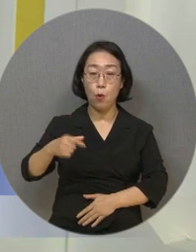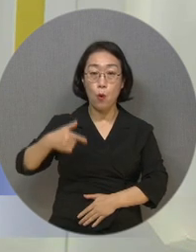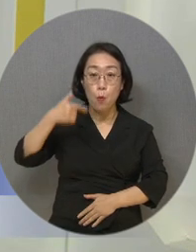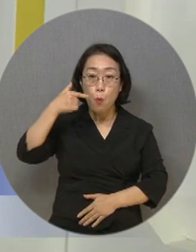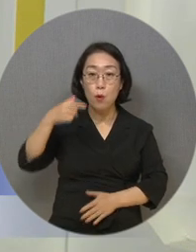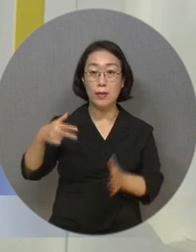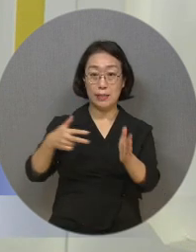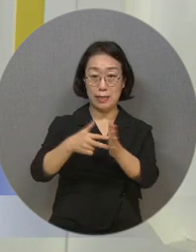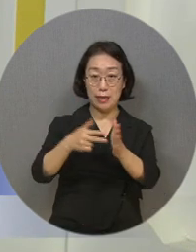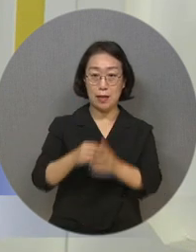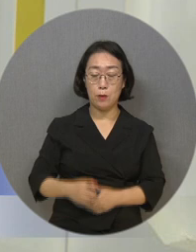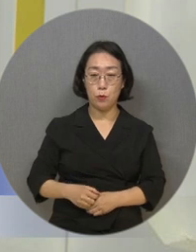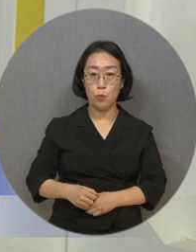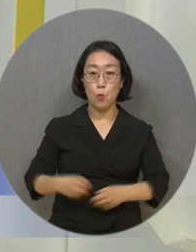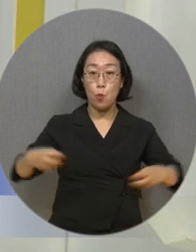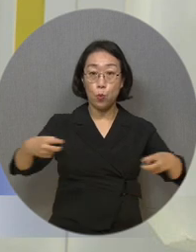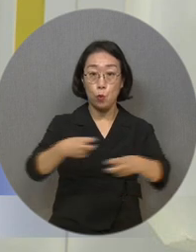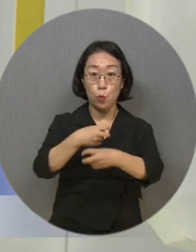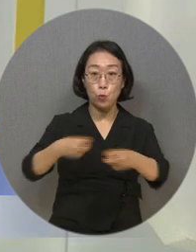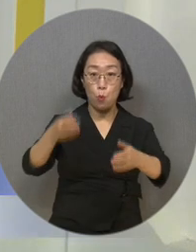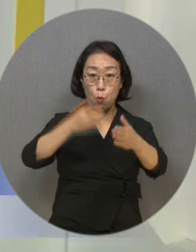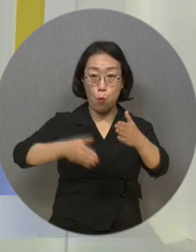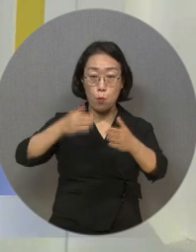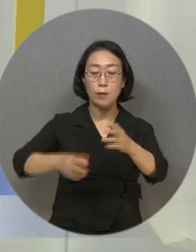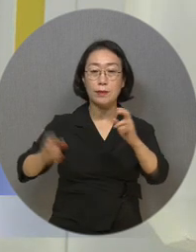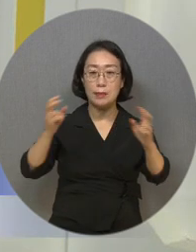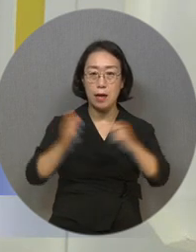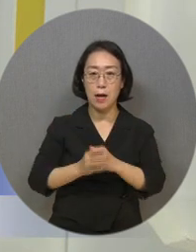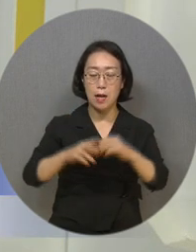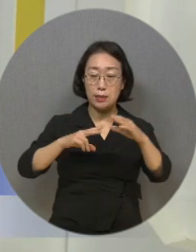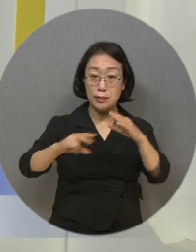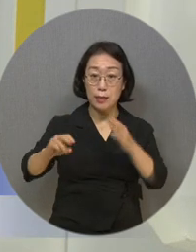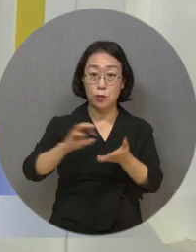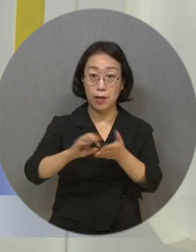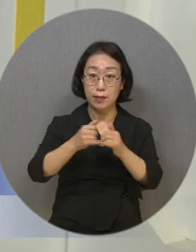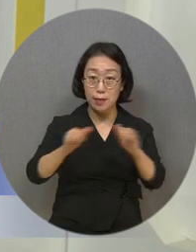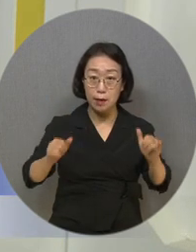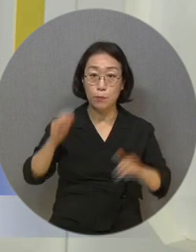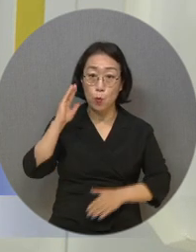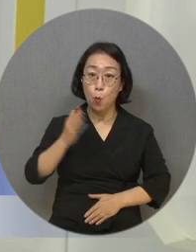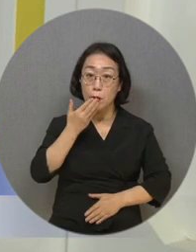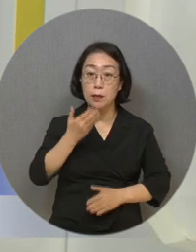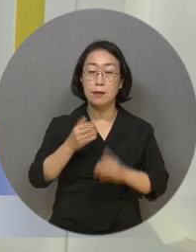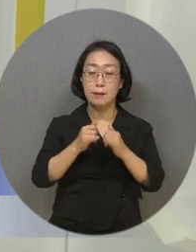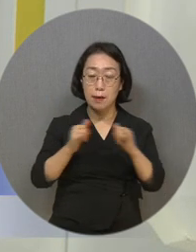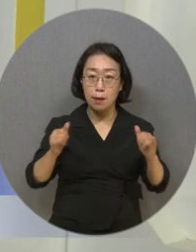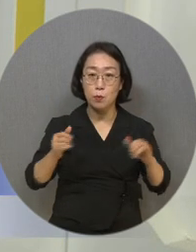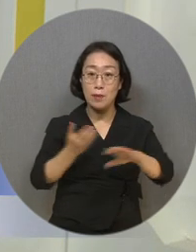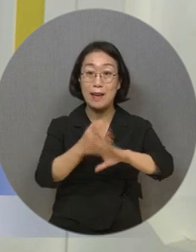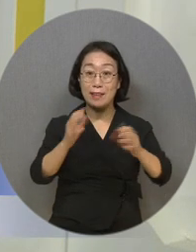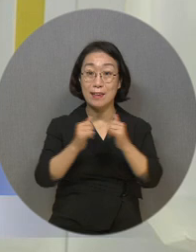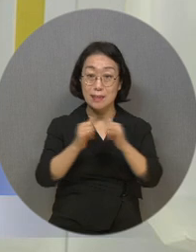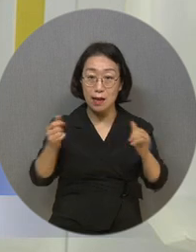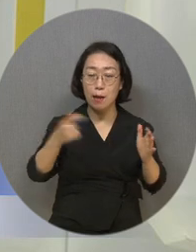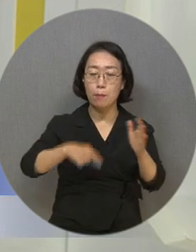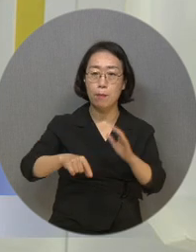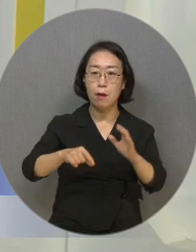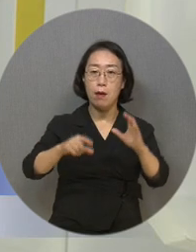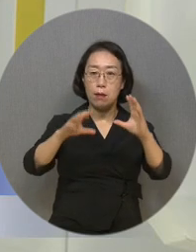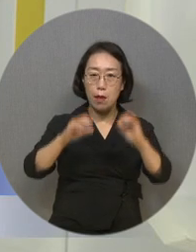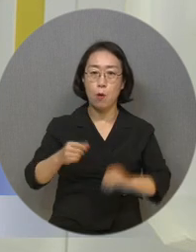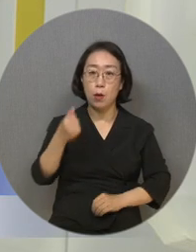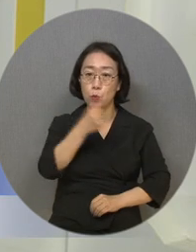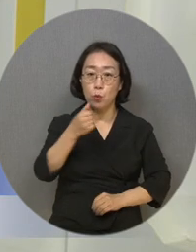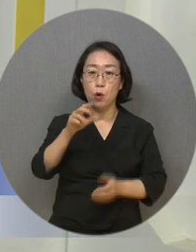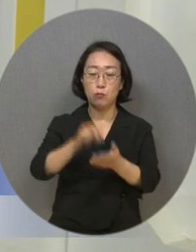재단과 서울교통공사가 서울시 지하철을 이용하는 외국인과 청각장애인들의 의사소통 불편을 해결하기